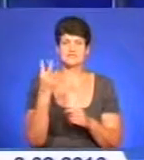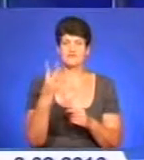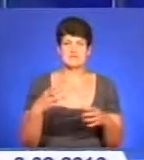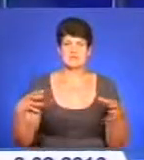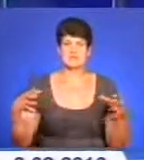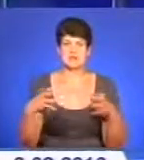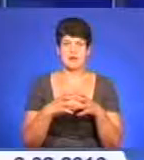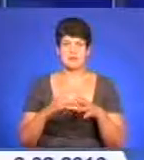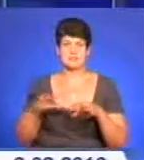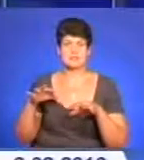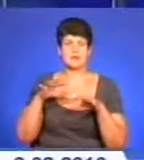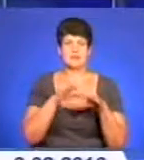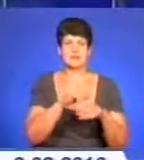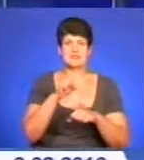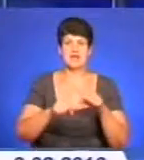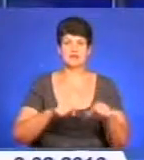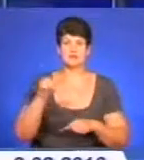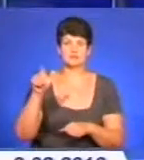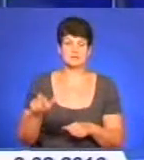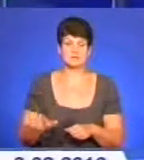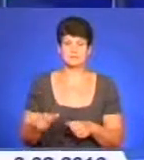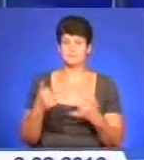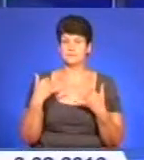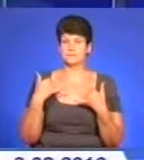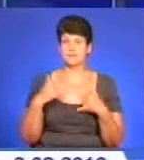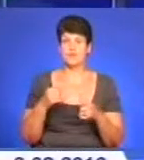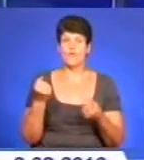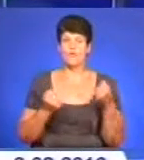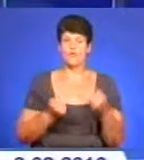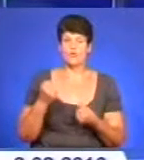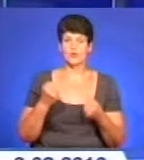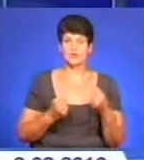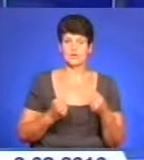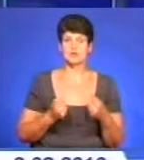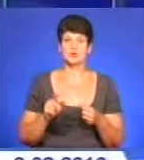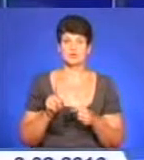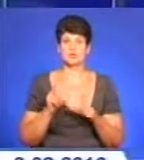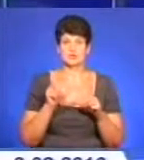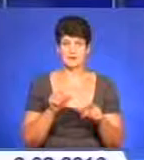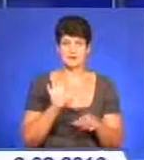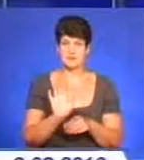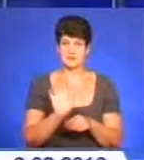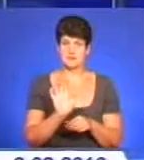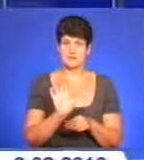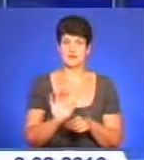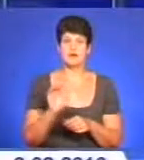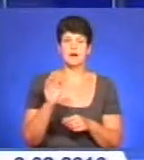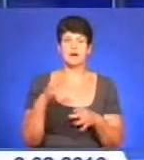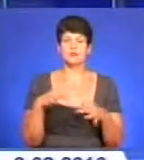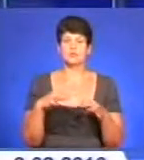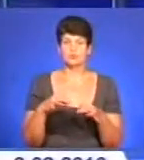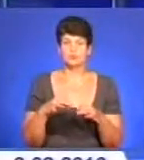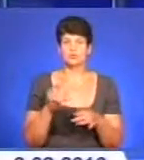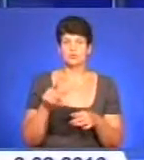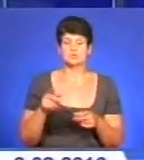на велосипедиста. Чоловік не постраждав дивом. Водій, що проїжджав поруч, відлякав тварин сигналом авто. На такі випадки тернополяни скаржаться